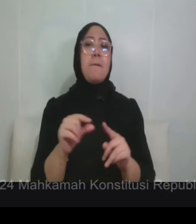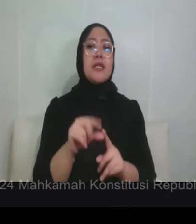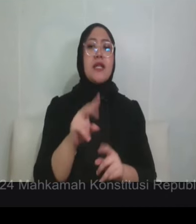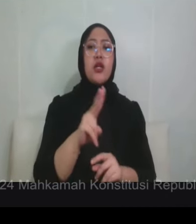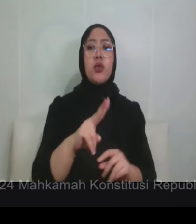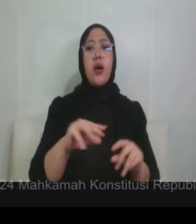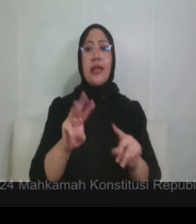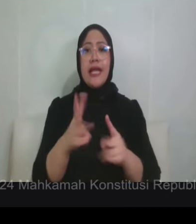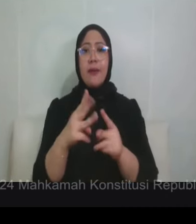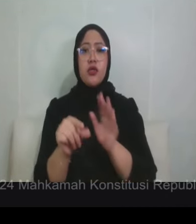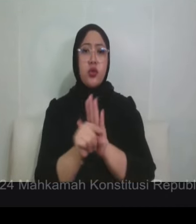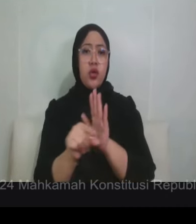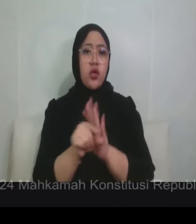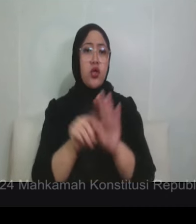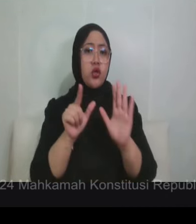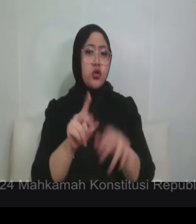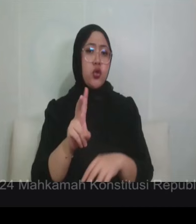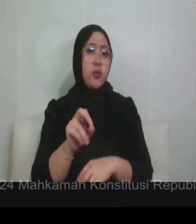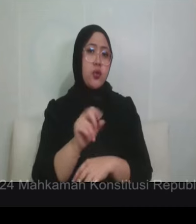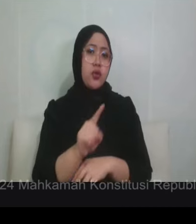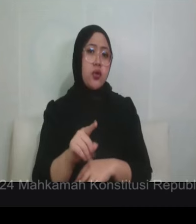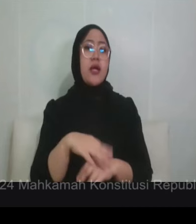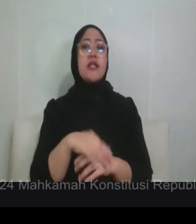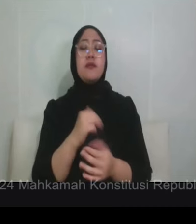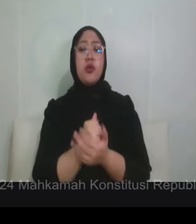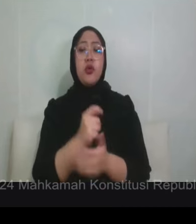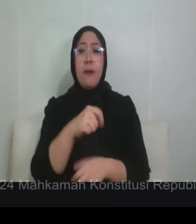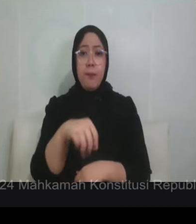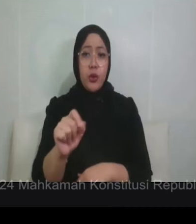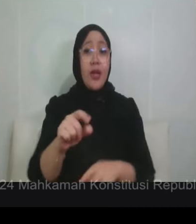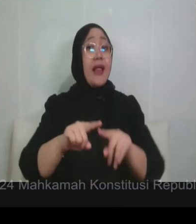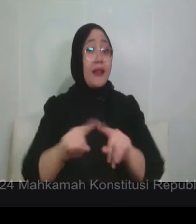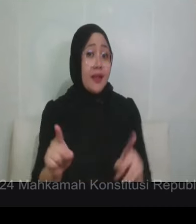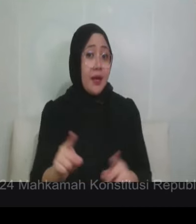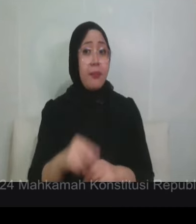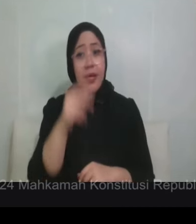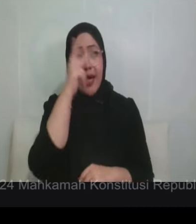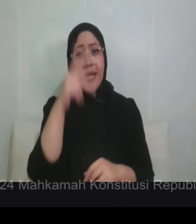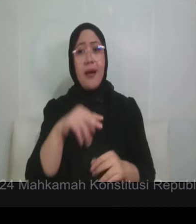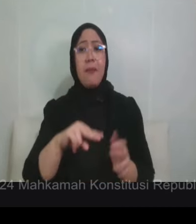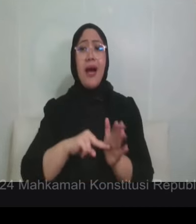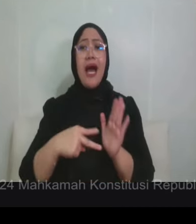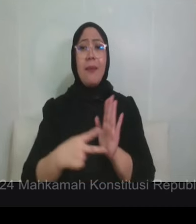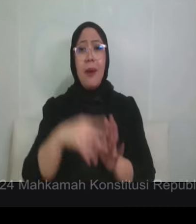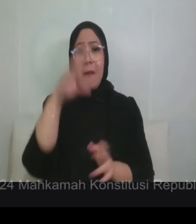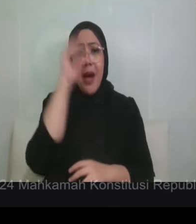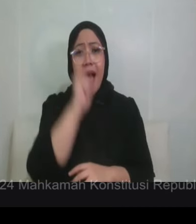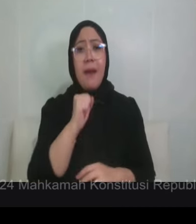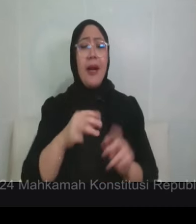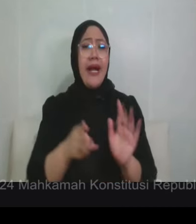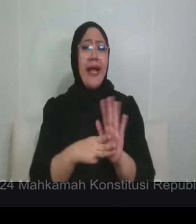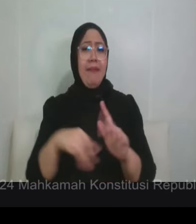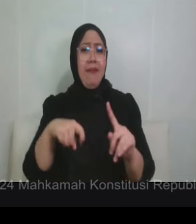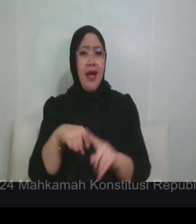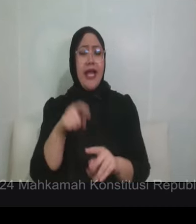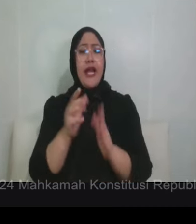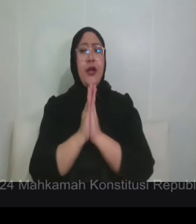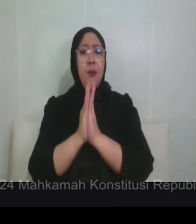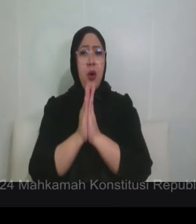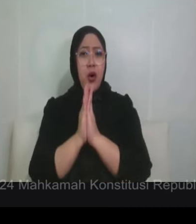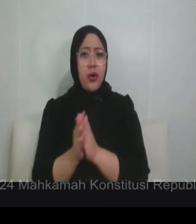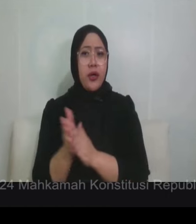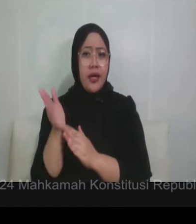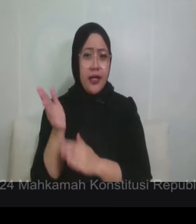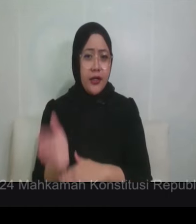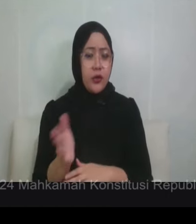7221 adalah dalil yang dapat dibenarkan namun oleh karena pemaknaan yang dilakukan mahkamah tidak sebagaimana yang dimohonkan oleh para pemohon maka dalil